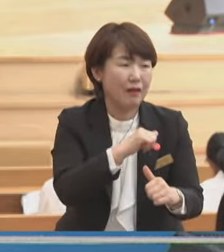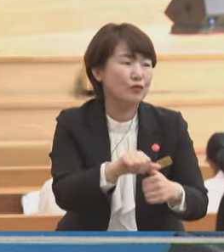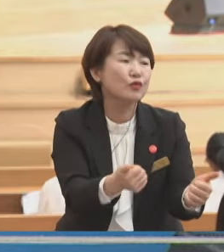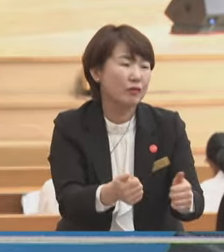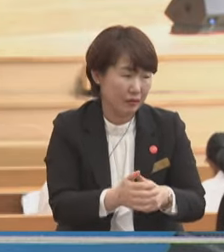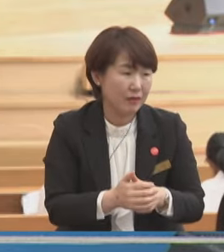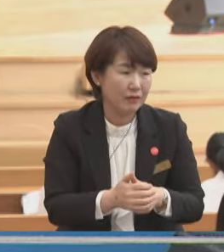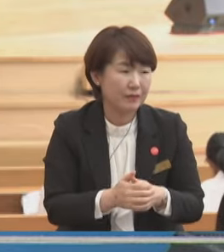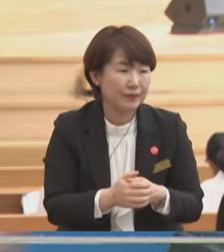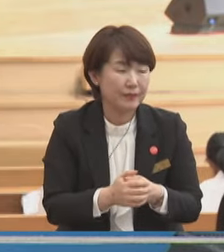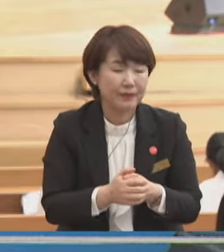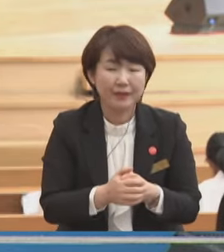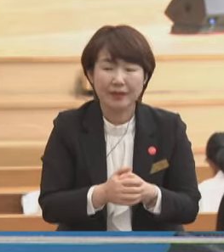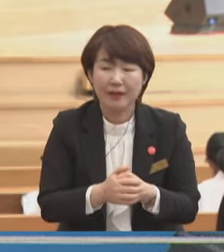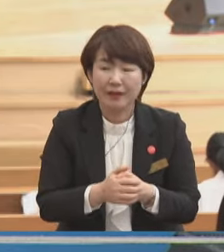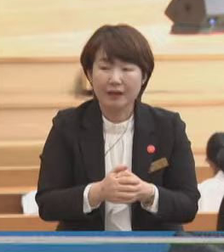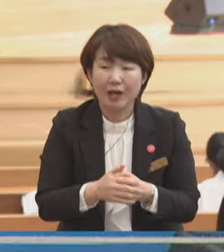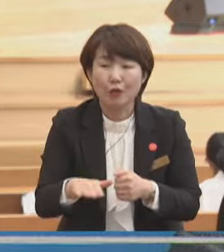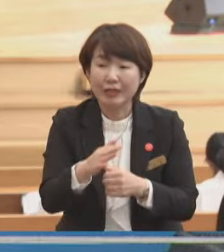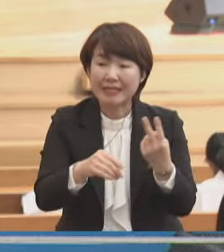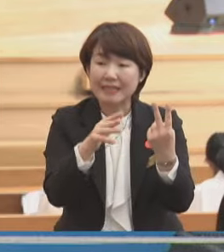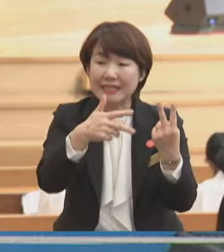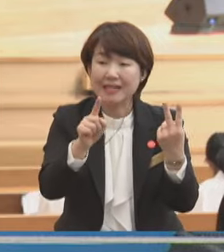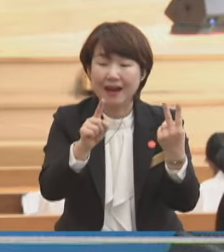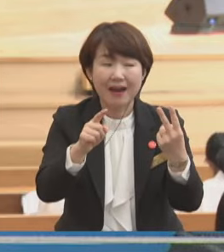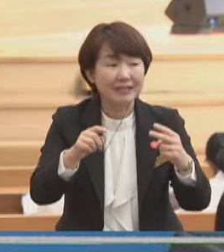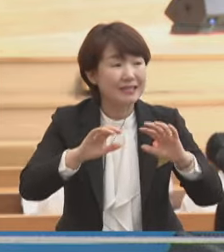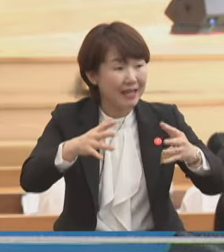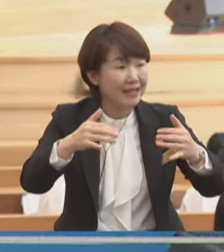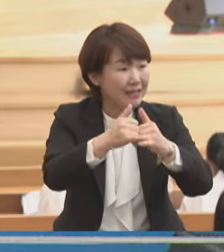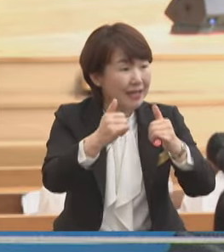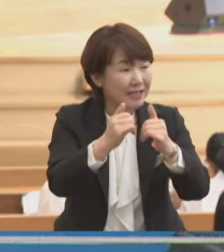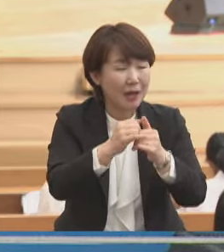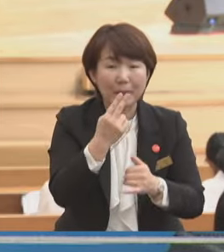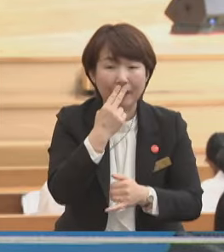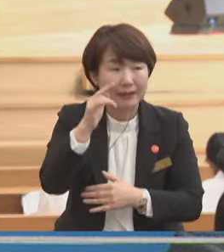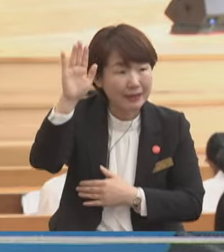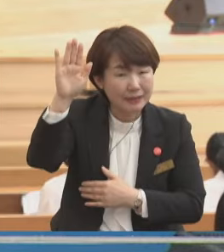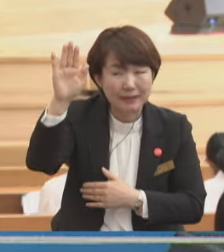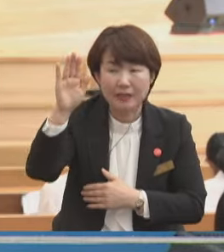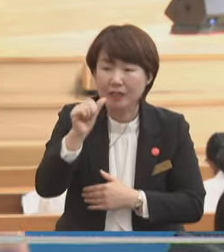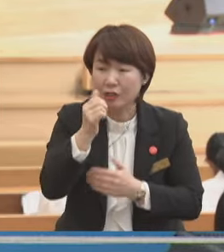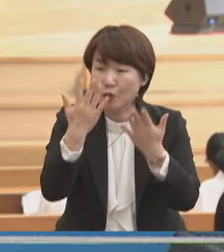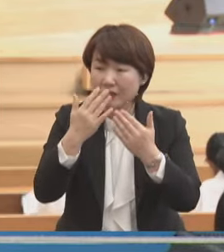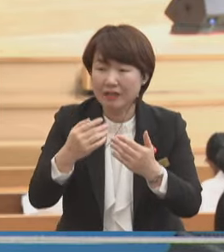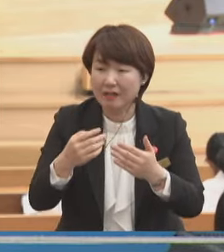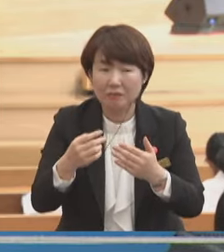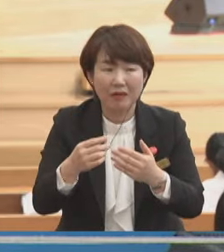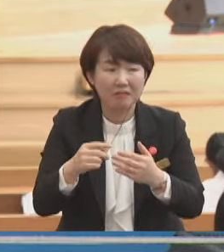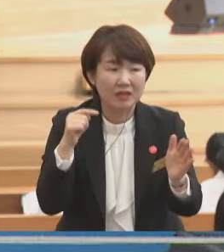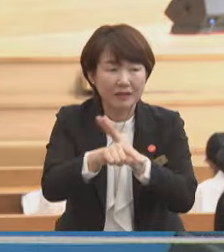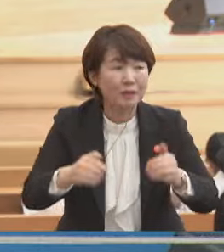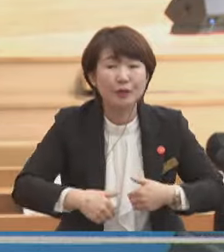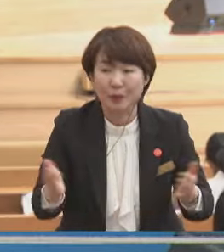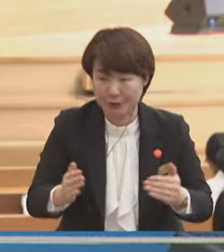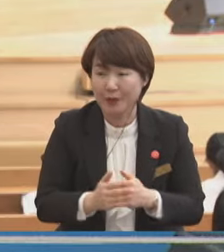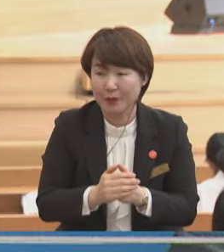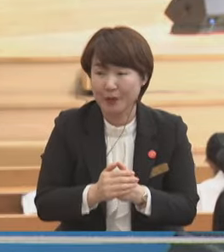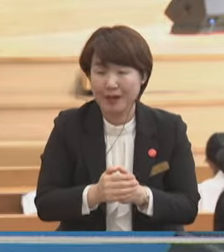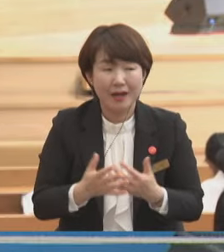여러분 우리가 굳이 2차 세계대전 낮지 수용소에 안 들어가도 됩니다